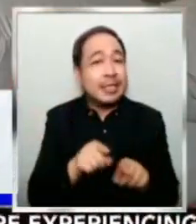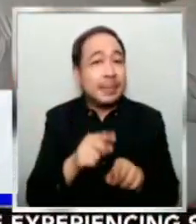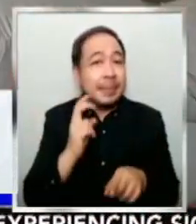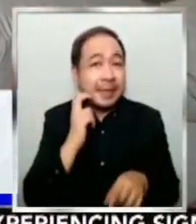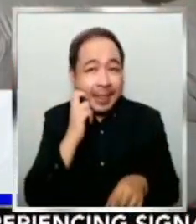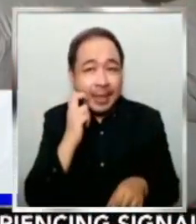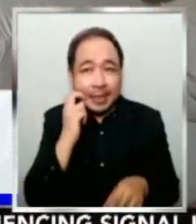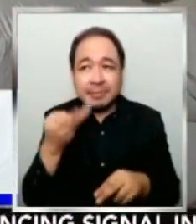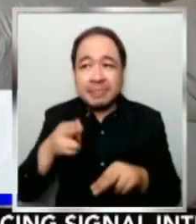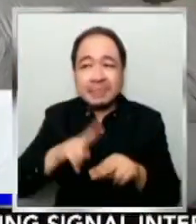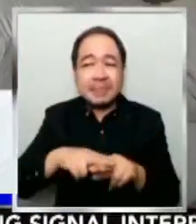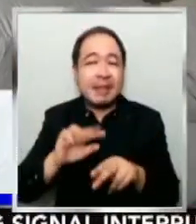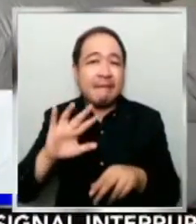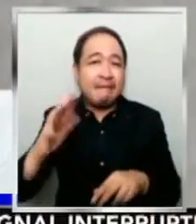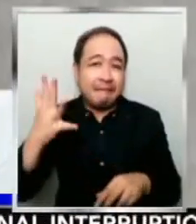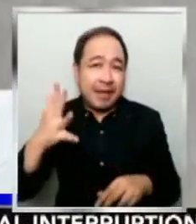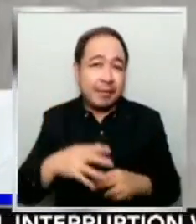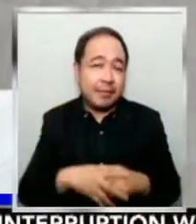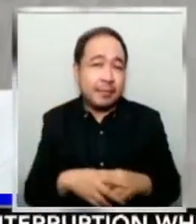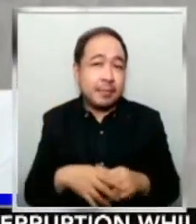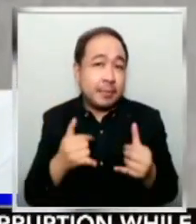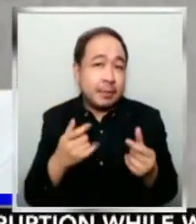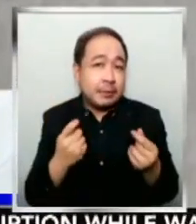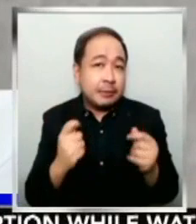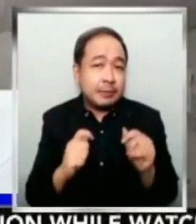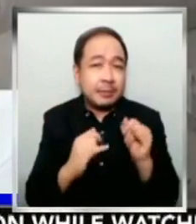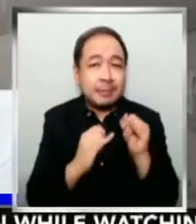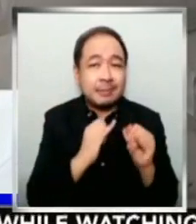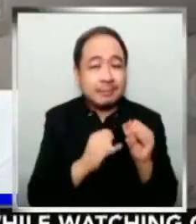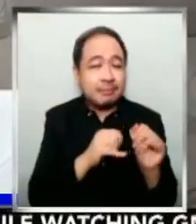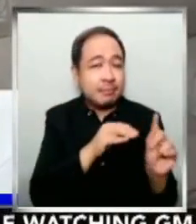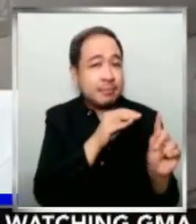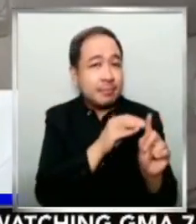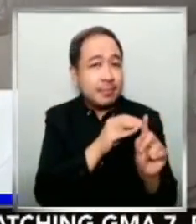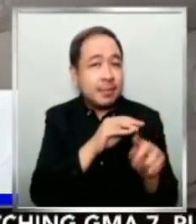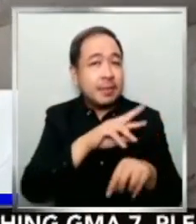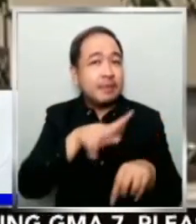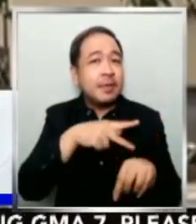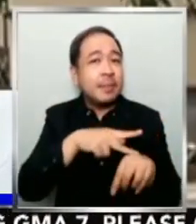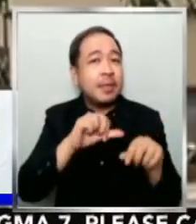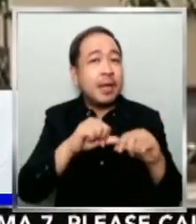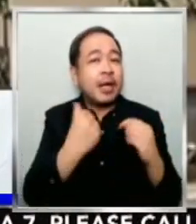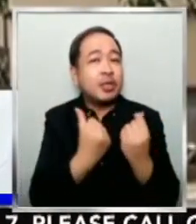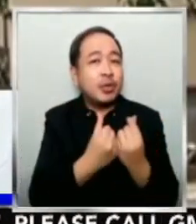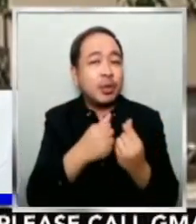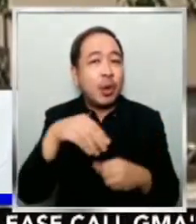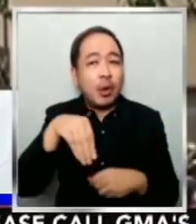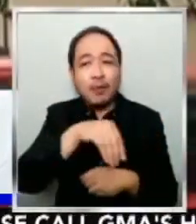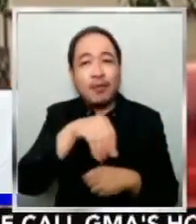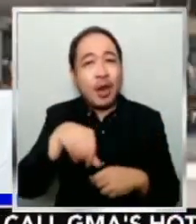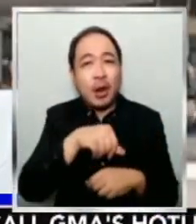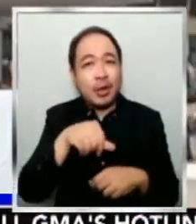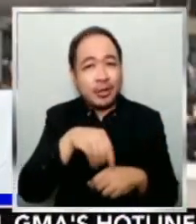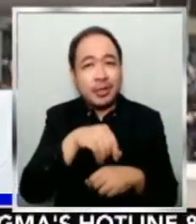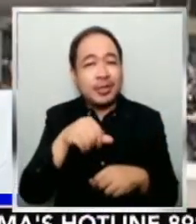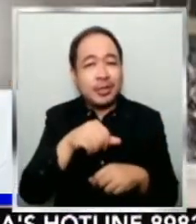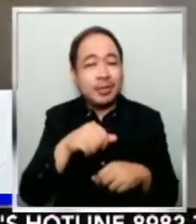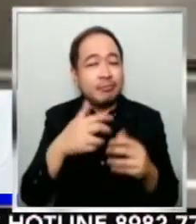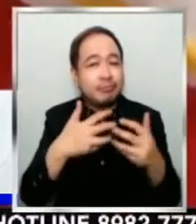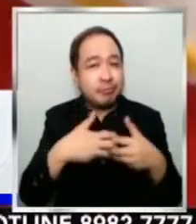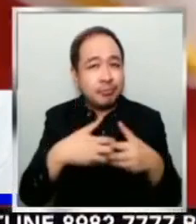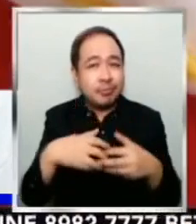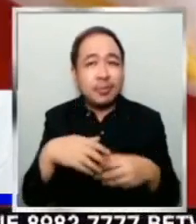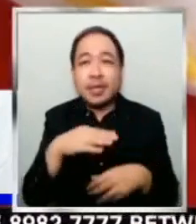pack. Sinisikap ng GMA News na makuha ang pahayag ng Philippine Association of Flour Millers at Sugar Regulatory Administration ukol